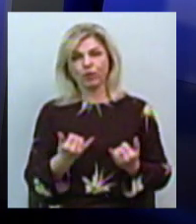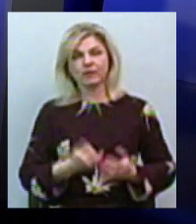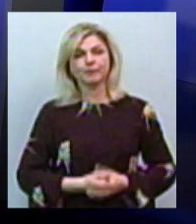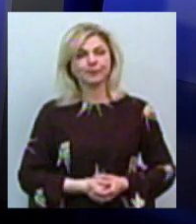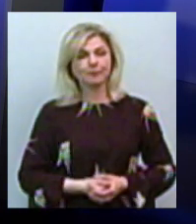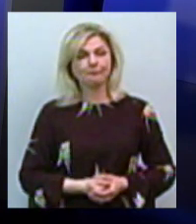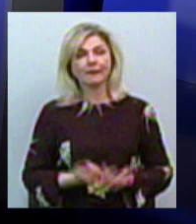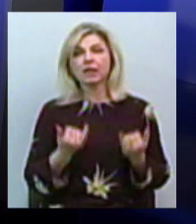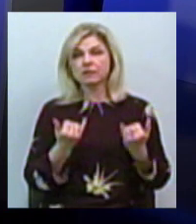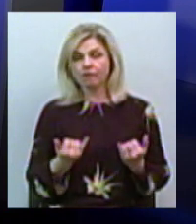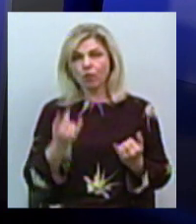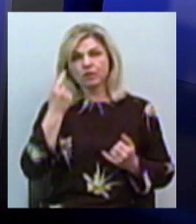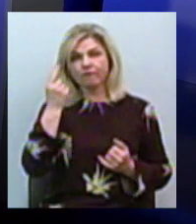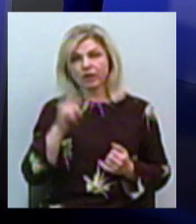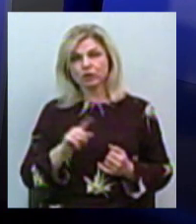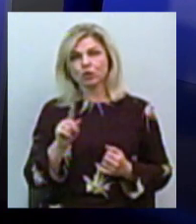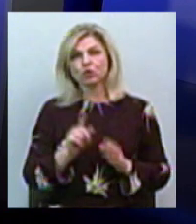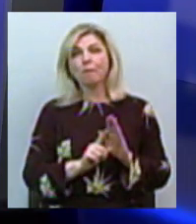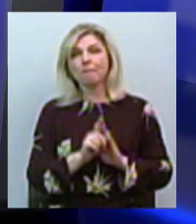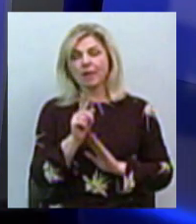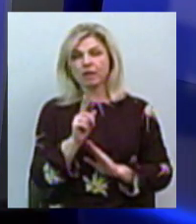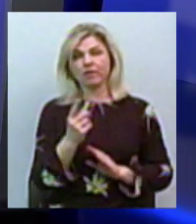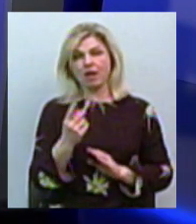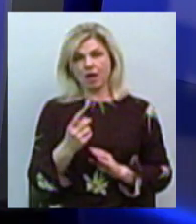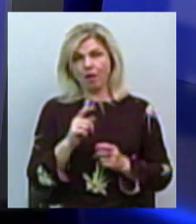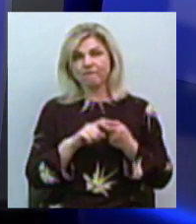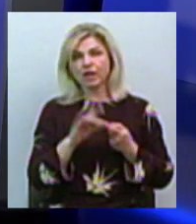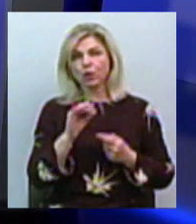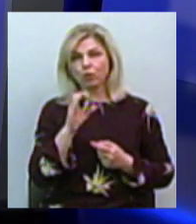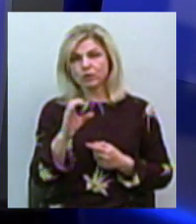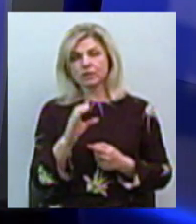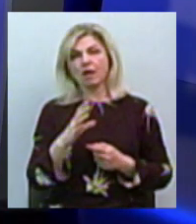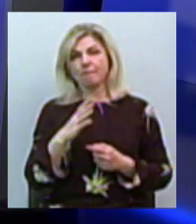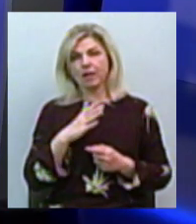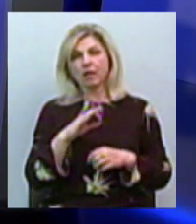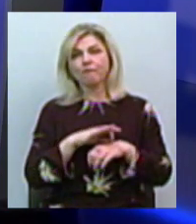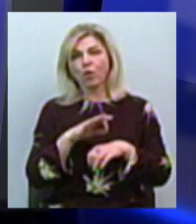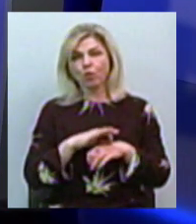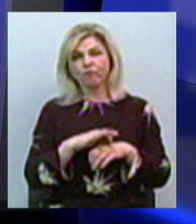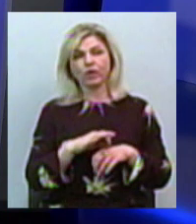що коронавірус вперше почав реєструватись хвороба, яка викликана коронавірусом